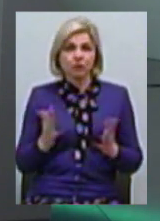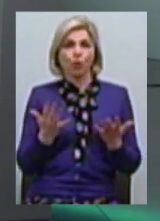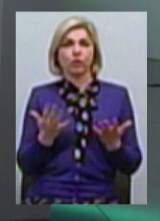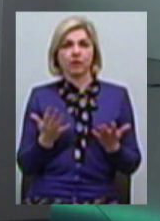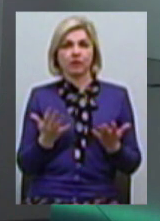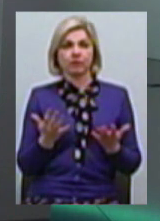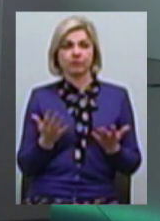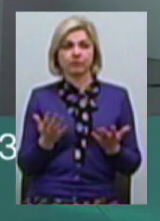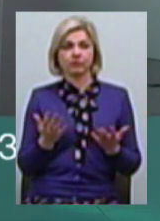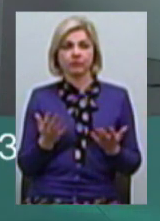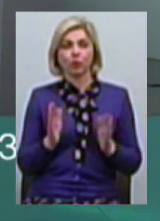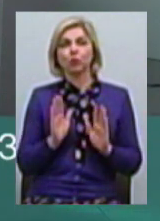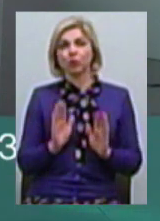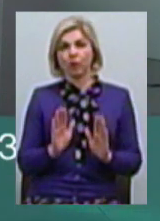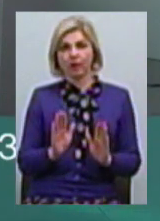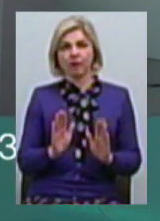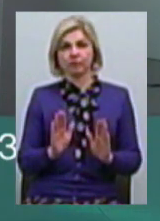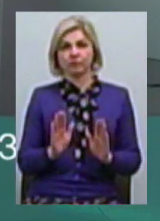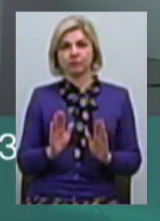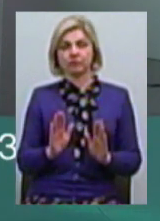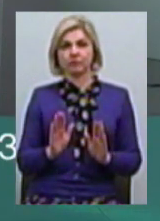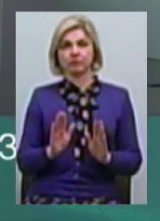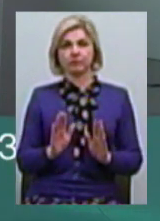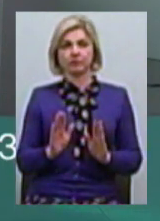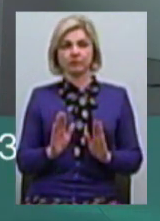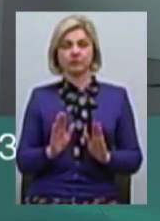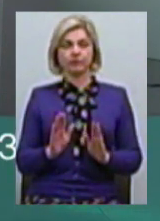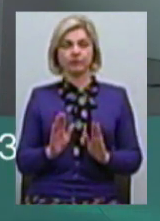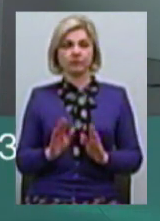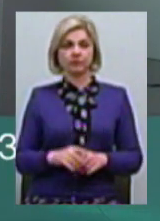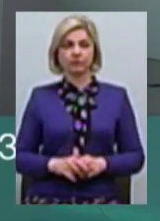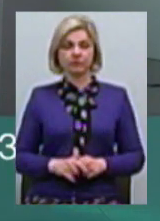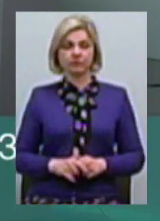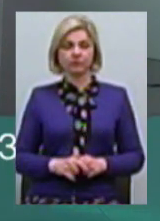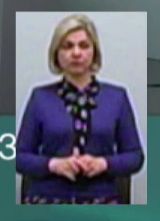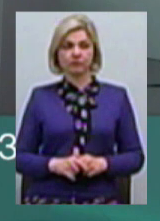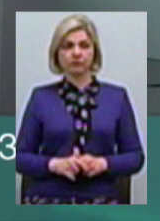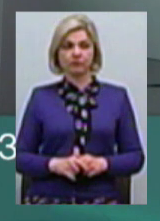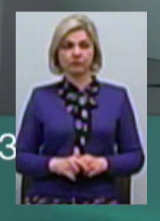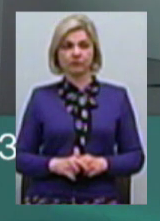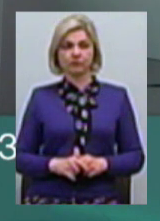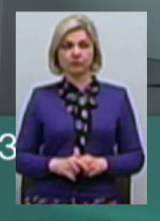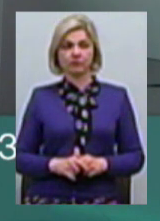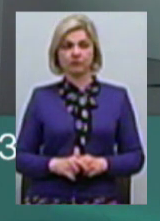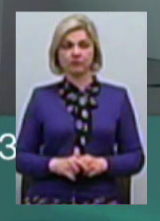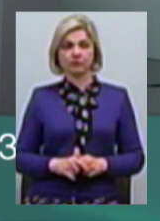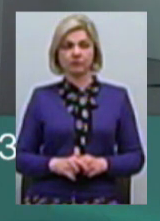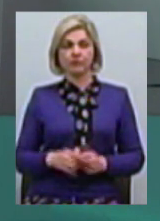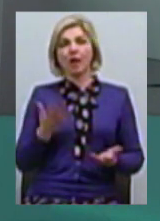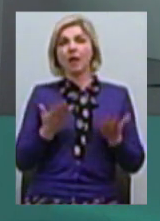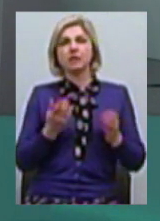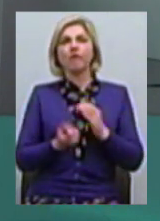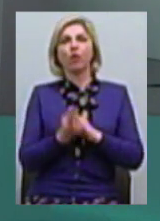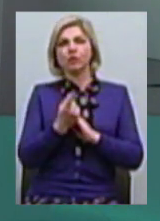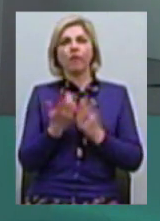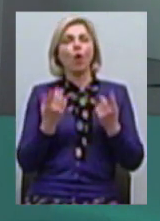только, так сказать, при инициативе, скажем так, при возникновении какой-то